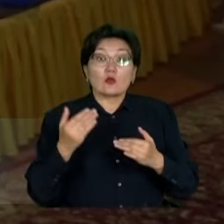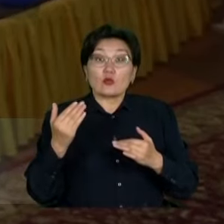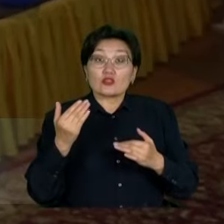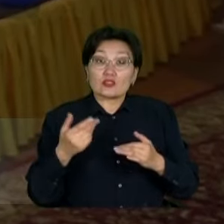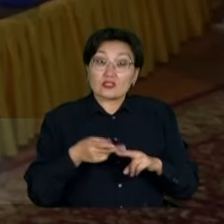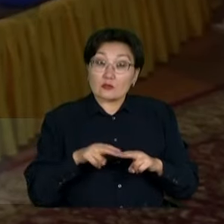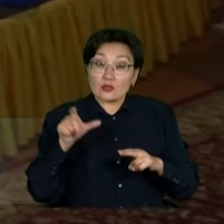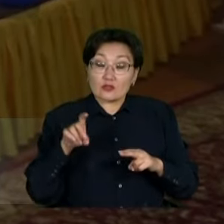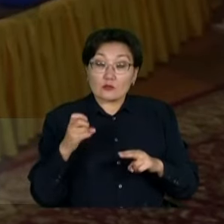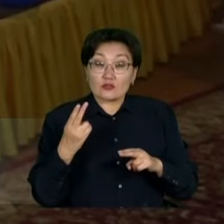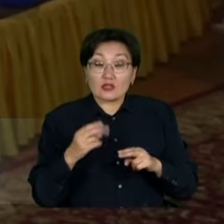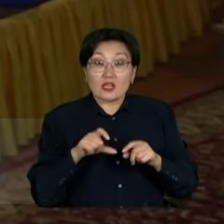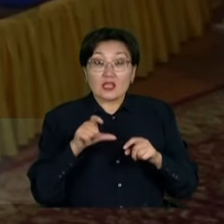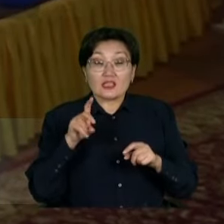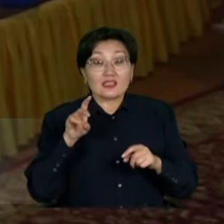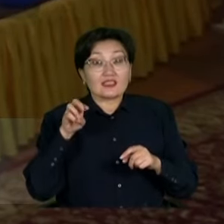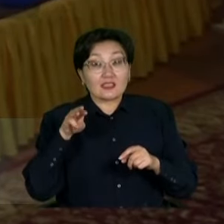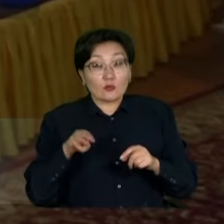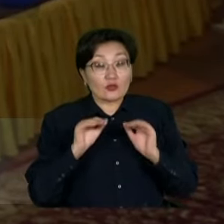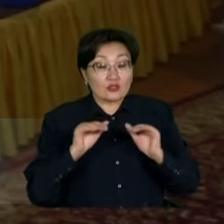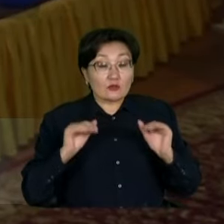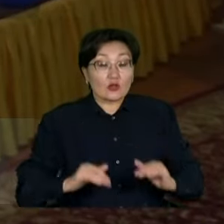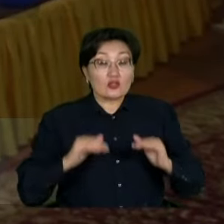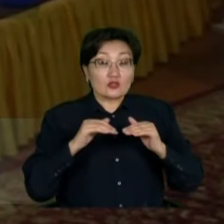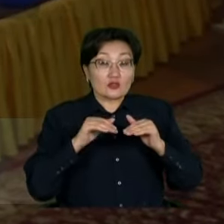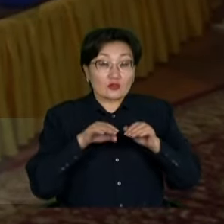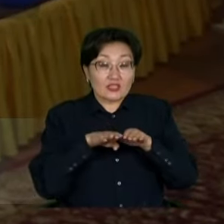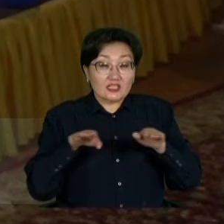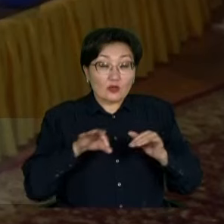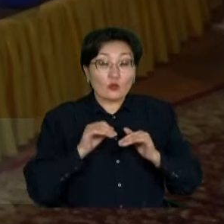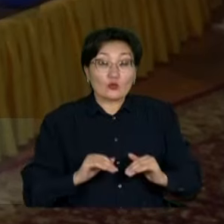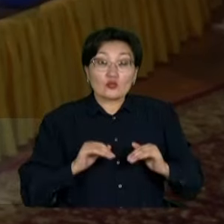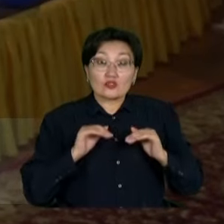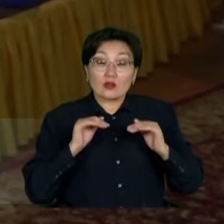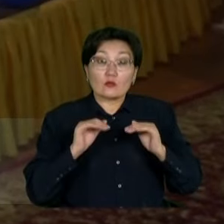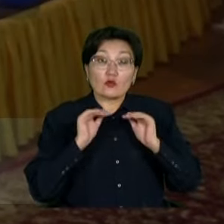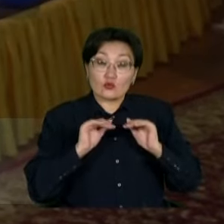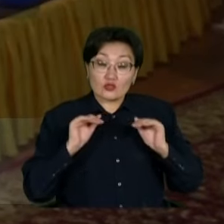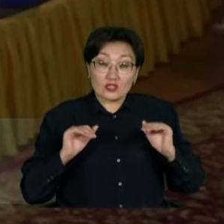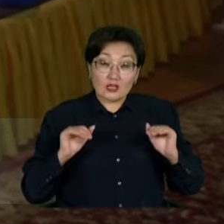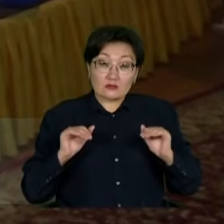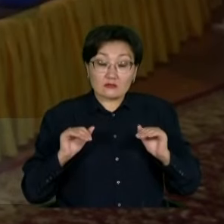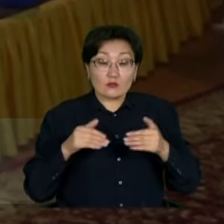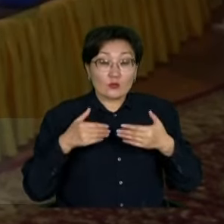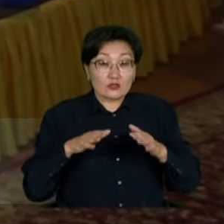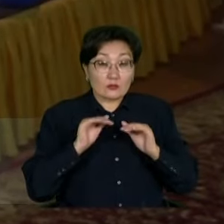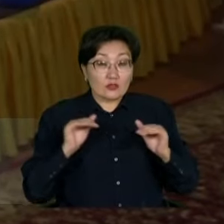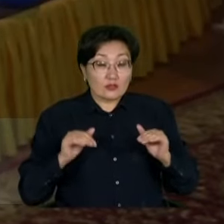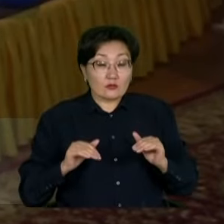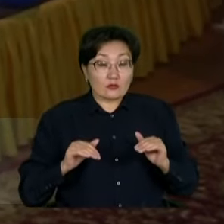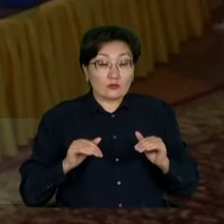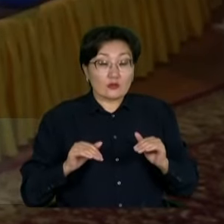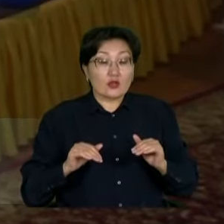қызы ұлттық бірыңғай тестілеуде оқушыларды жоғары деңгейге дейін жеткізіп, оқушылары жоғары